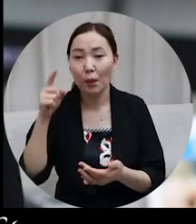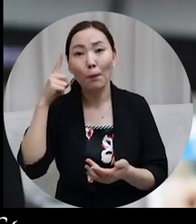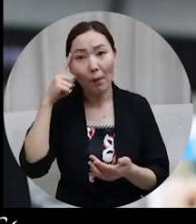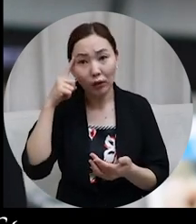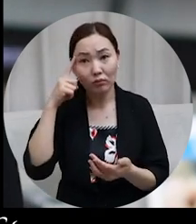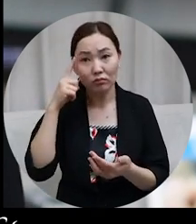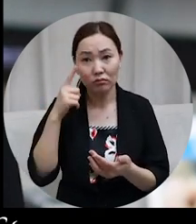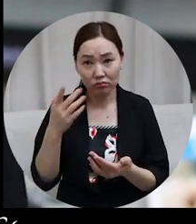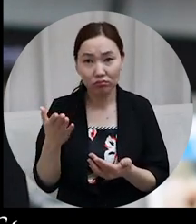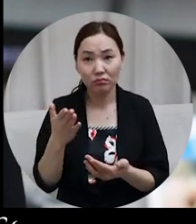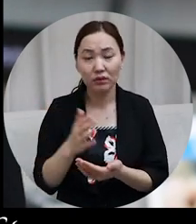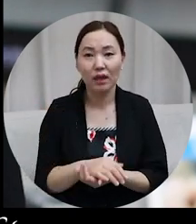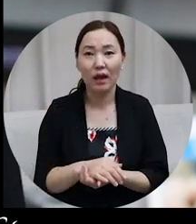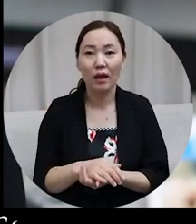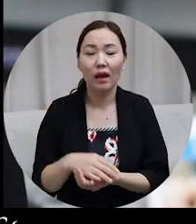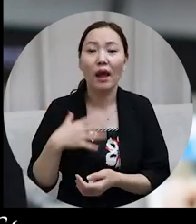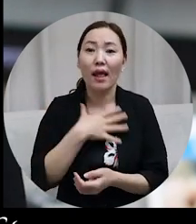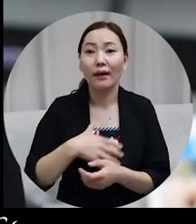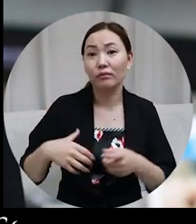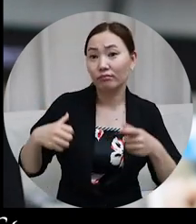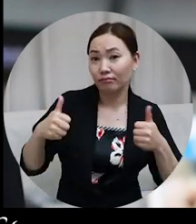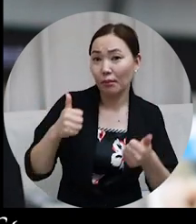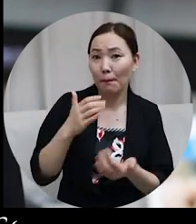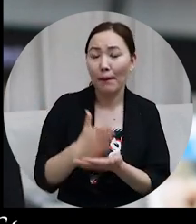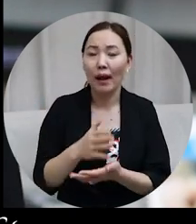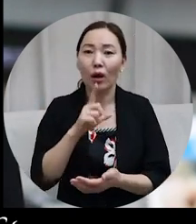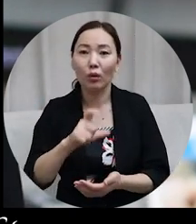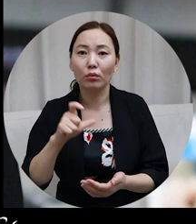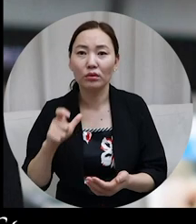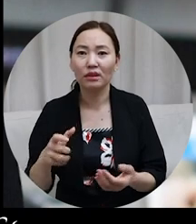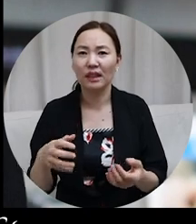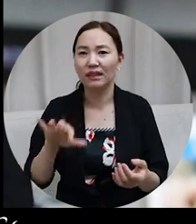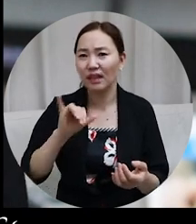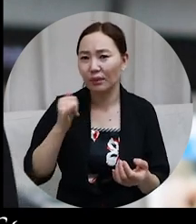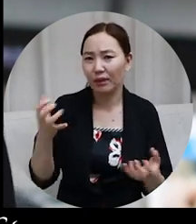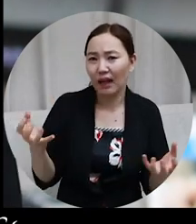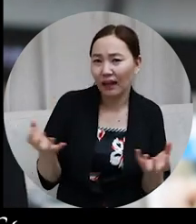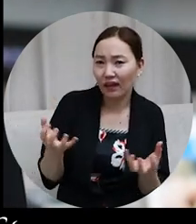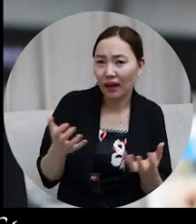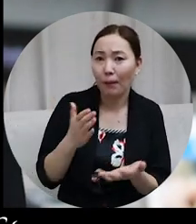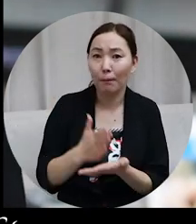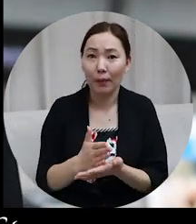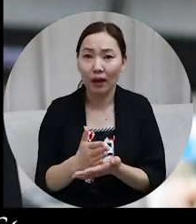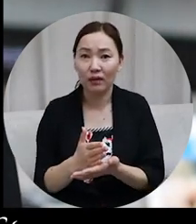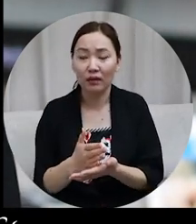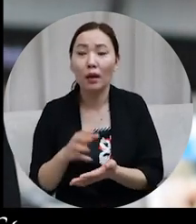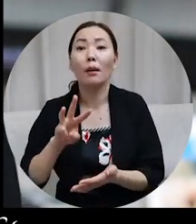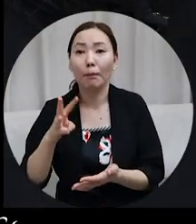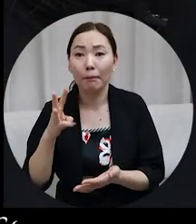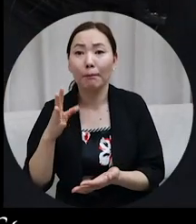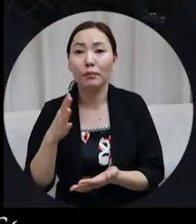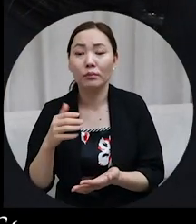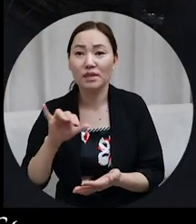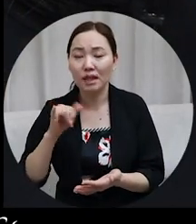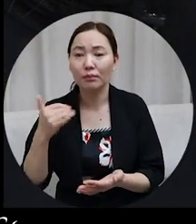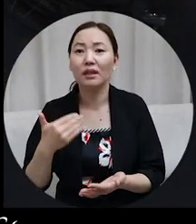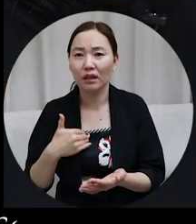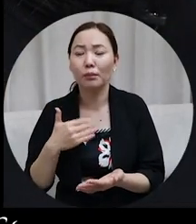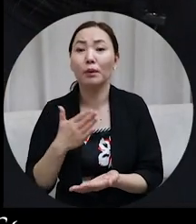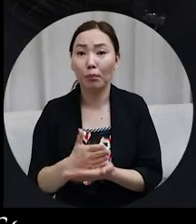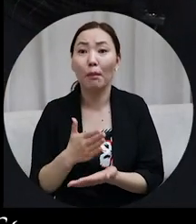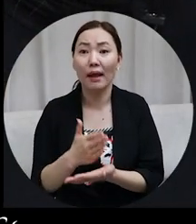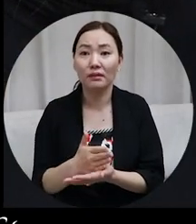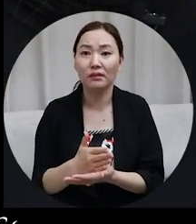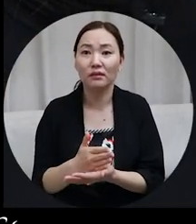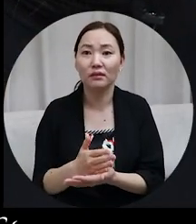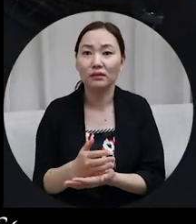хүн болчих тийм ээ. Бараг эрүүл байгаа хүмүүст нүгэл агаада атарах гадчих шиг гэхдээ болохгүй шүү дээ. Ер нь тэгэж бол яг нэг гой болох гэж